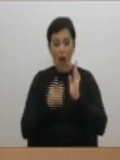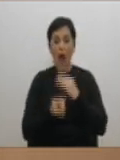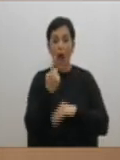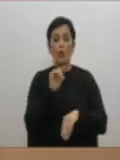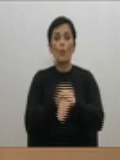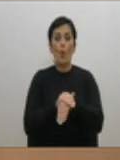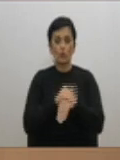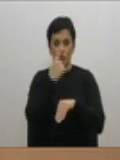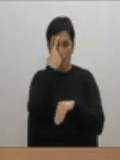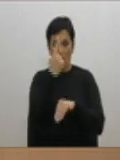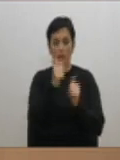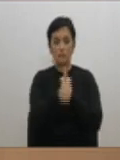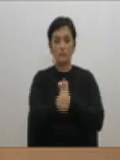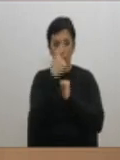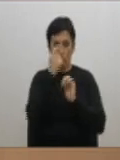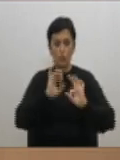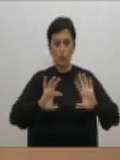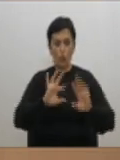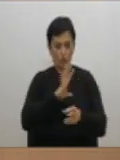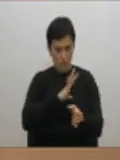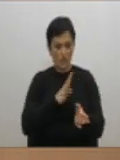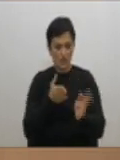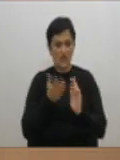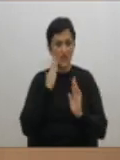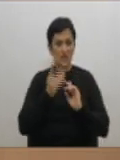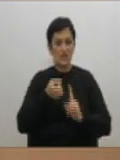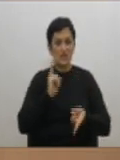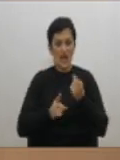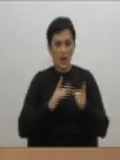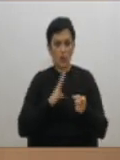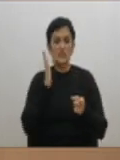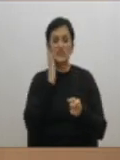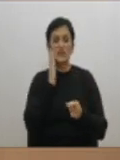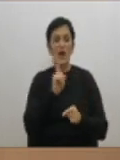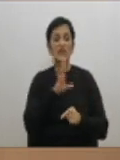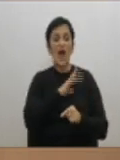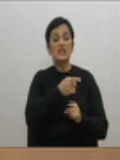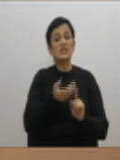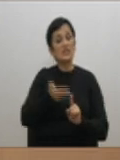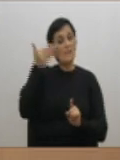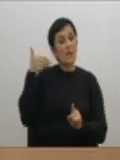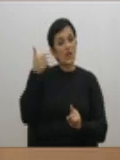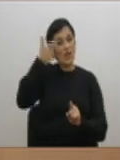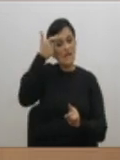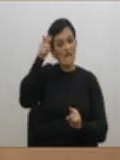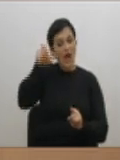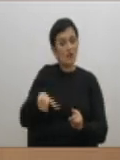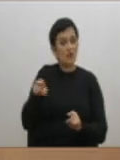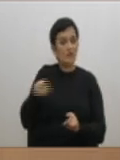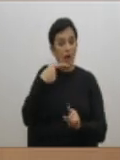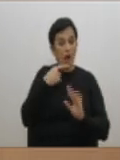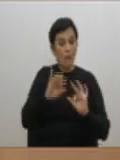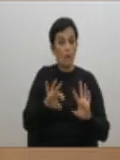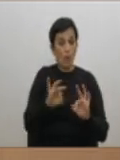ეს პროგნოზები თულმე რეალური ყოფილა და თულმე სიმართლე იყო ის, რასაც მაშინ ბატონ ივანიშვილი